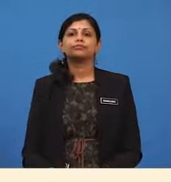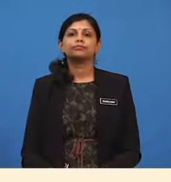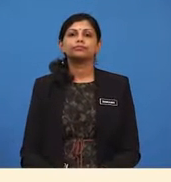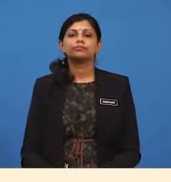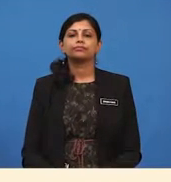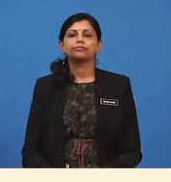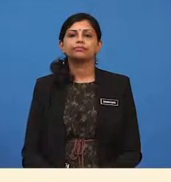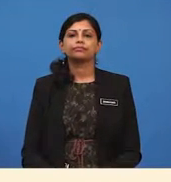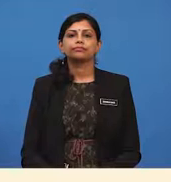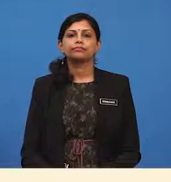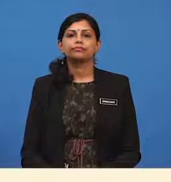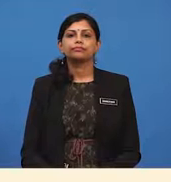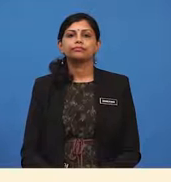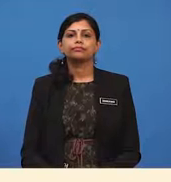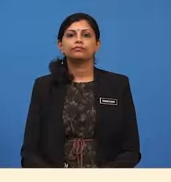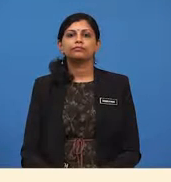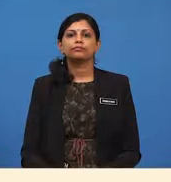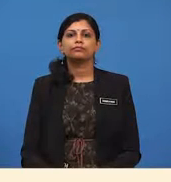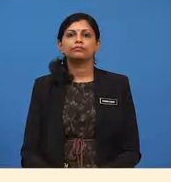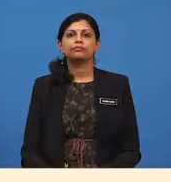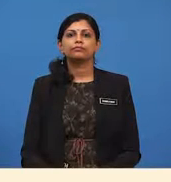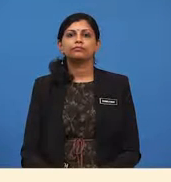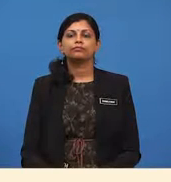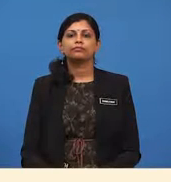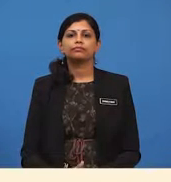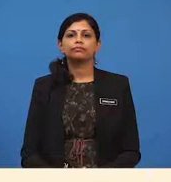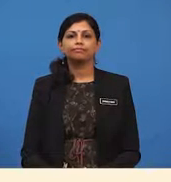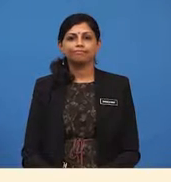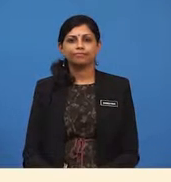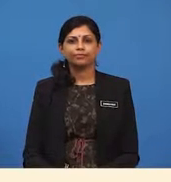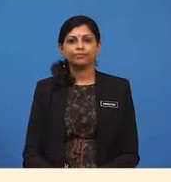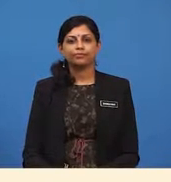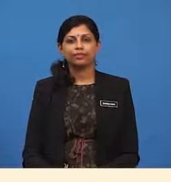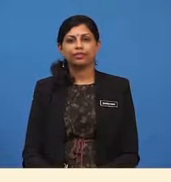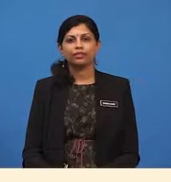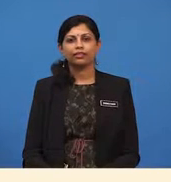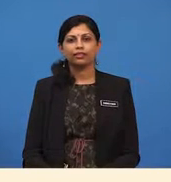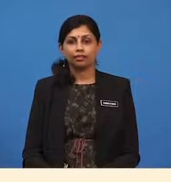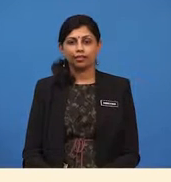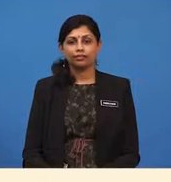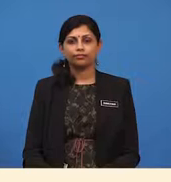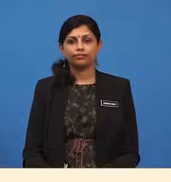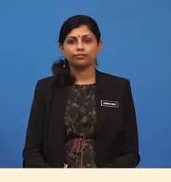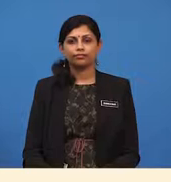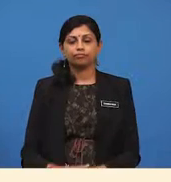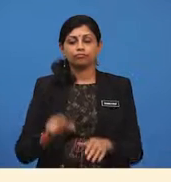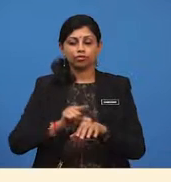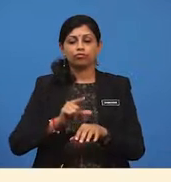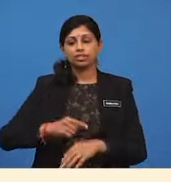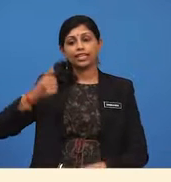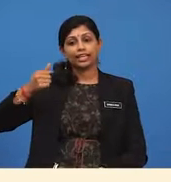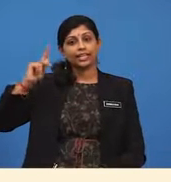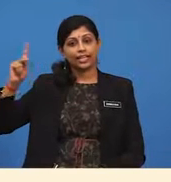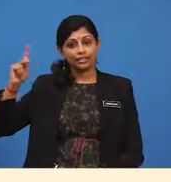Murid-murid, mari kita belajar bagaimana untuk menggunakan petua tangan kanan Fleming ini. Bagi